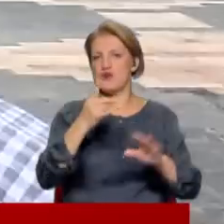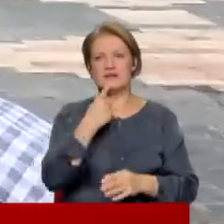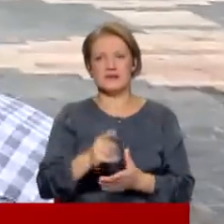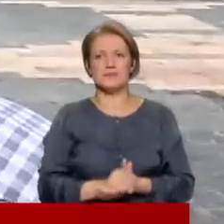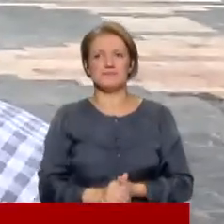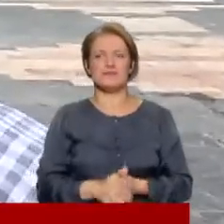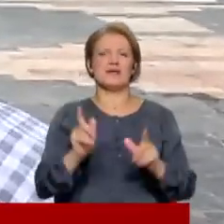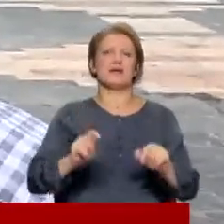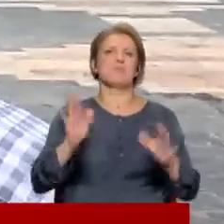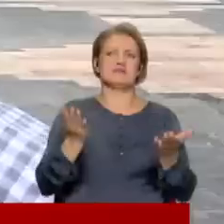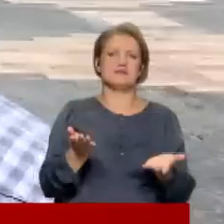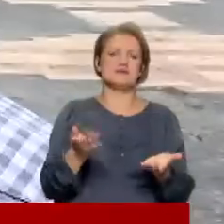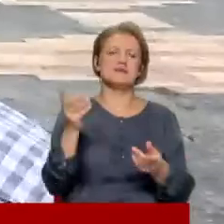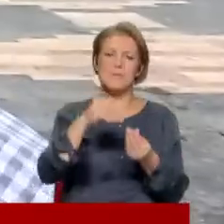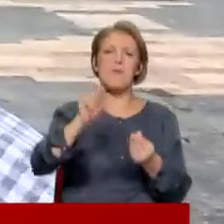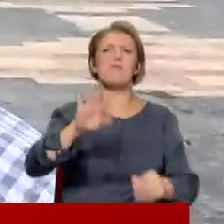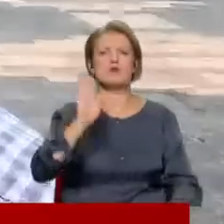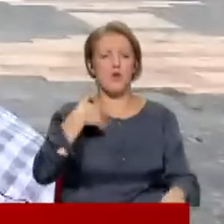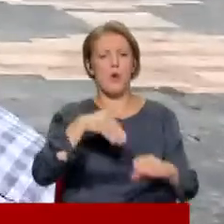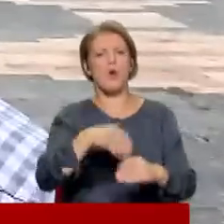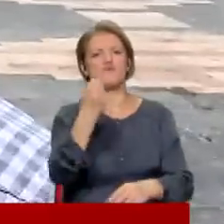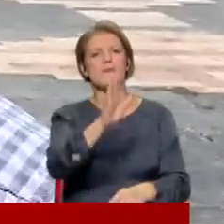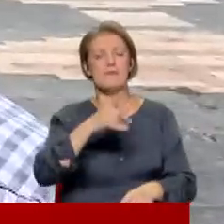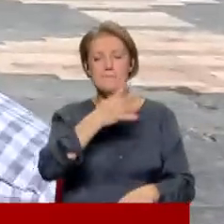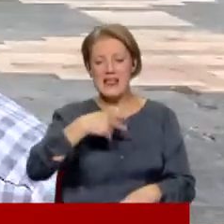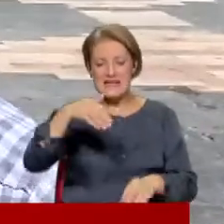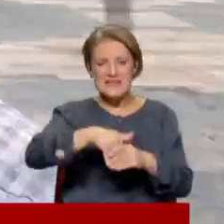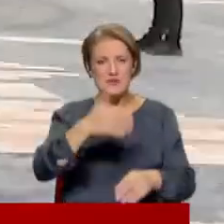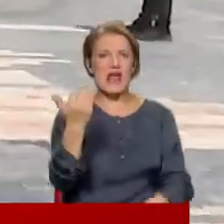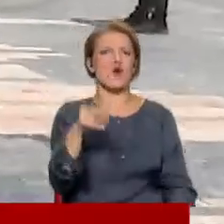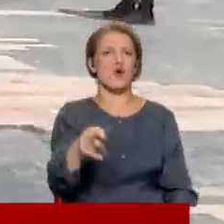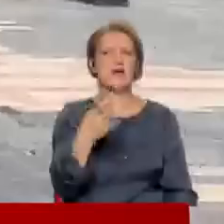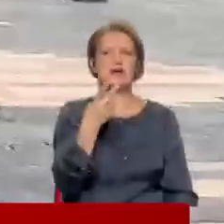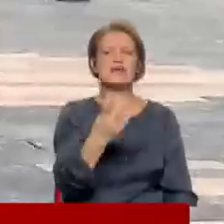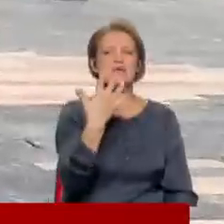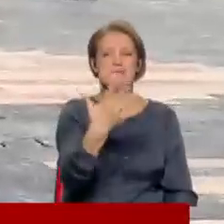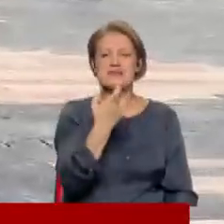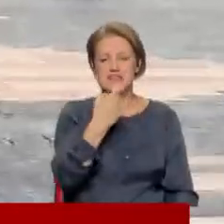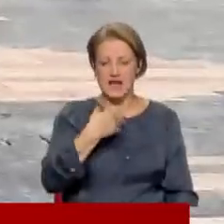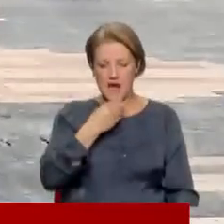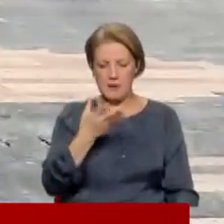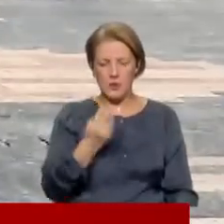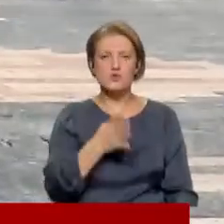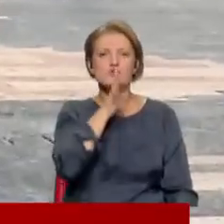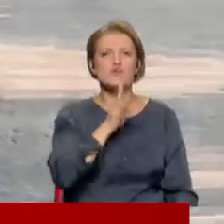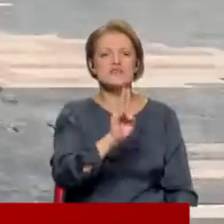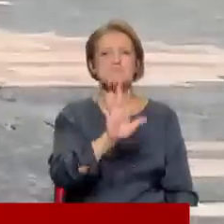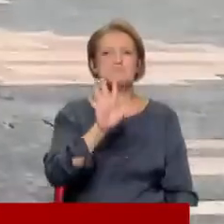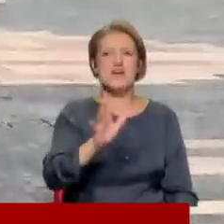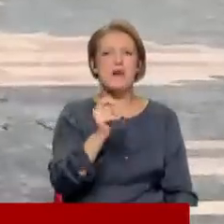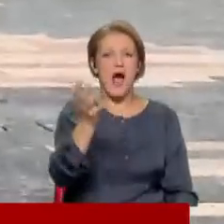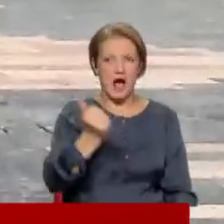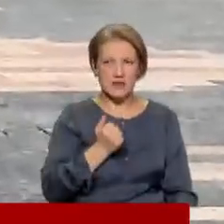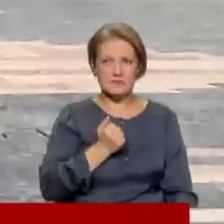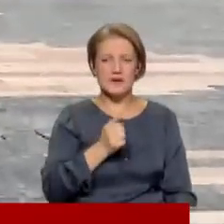söyledi. Yapmasın bakalım, ne yapacağız? Vallahi oyu da vermem. Yerel seçimlerde geliyor. 2005 yılında emekli oldum. 425 lira para